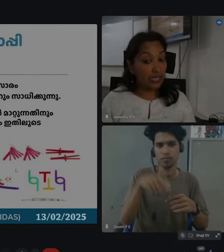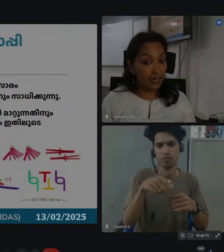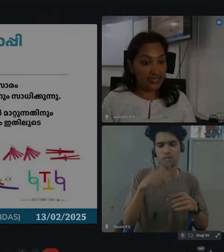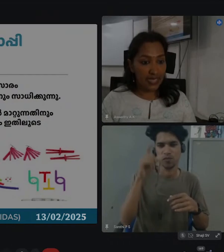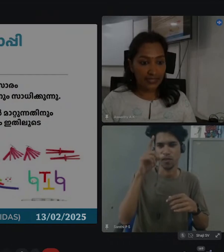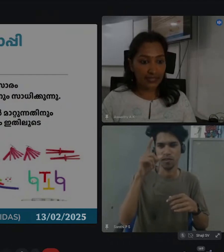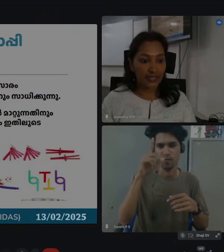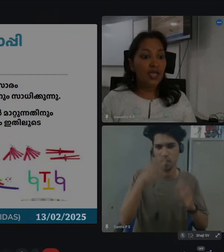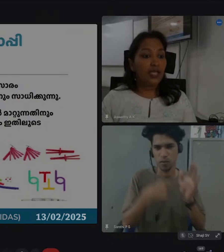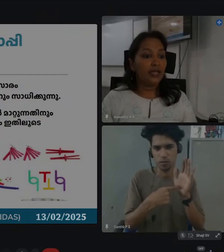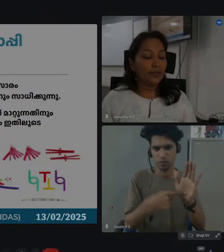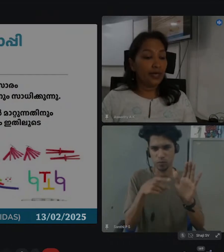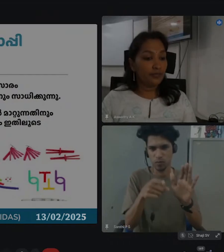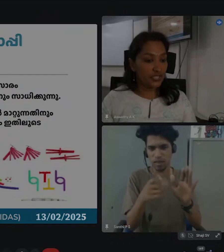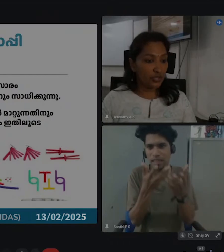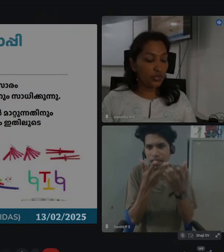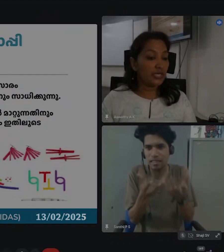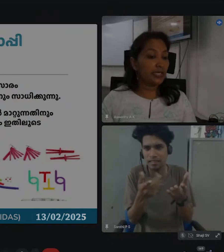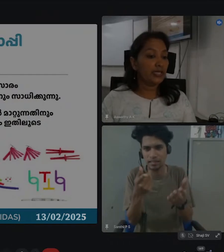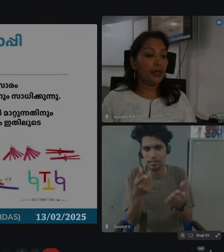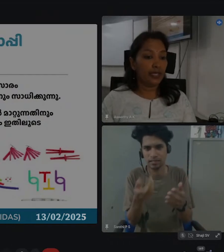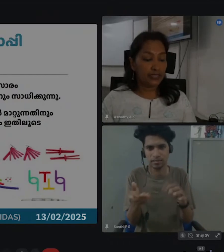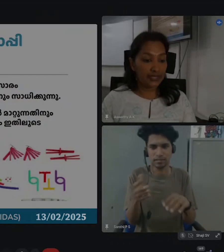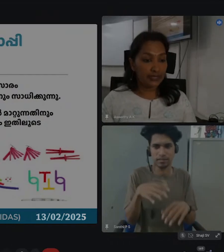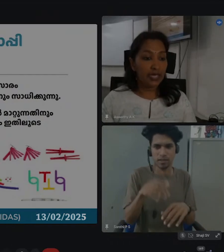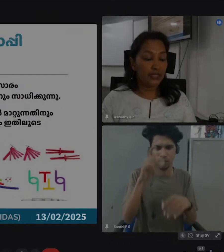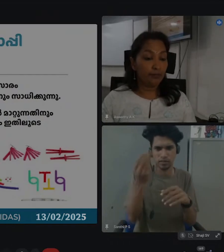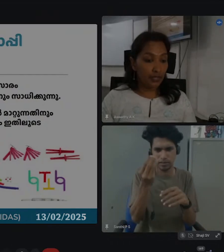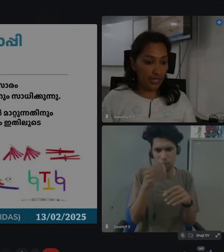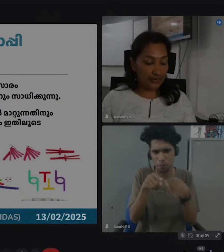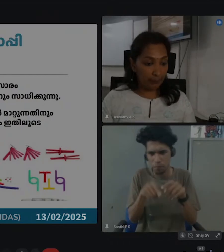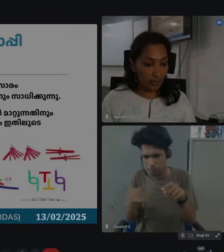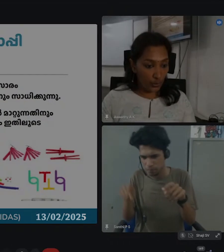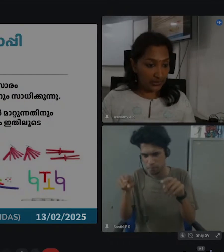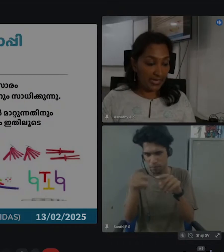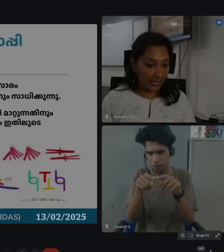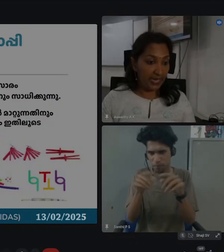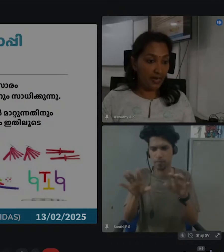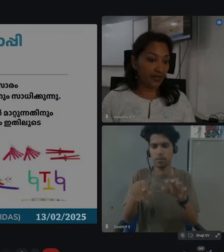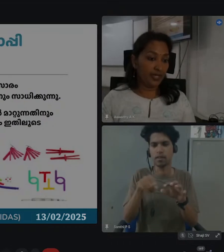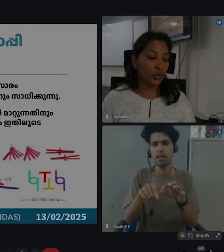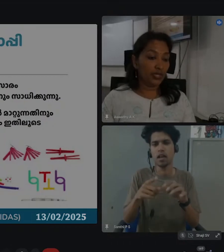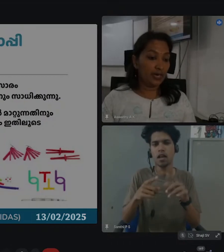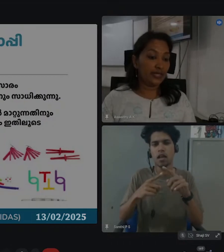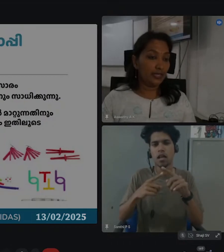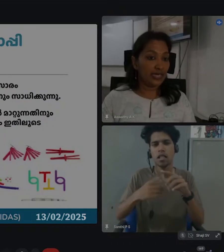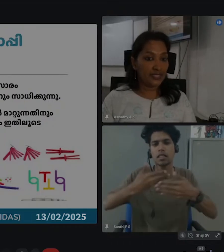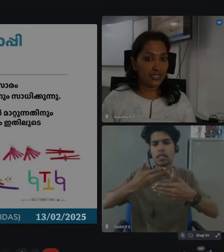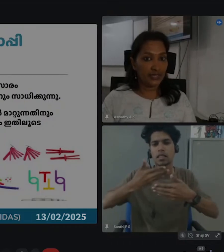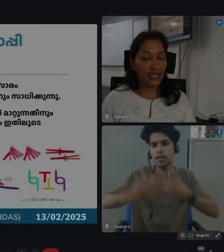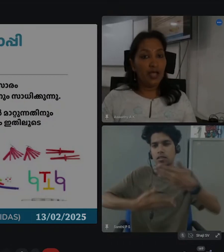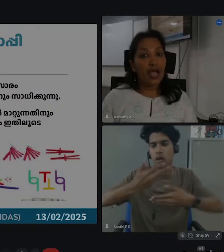ഇതിൽ നിന്ന് കാണാൻ സാധിക്കുന്നത്. ഈ ഇടതുവശത്ത് കൊടുത്തിരിക്കുന്ന ചിത്രത്തിൽ അത് ആ തെറപ്പി കൊടുക്കുന്നത് എങ്ങനെയാണ് എന്നുള്ളതാണ്